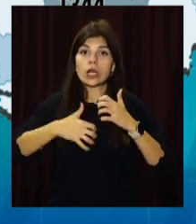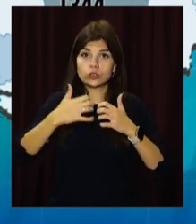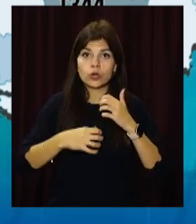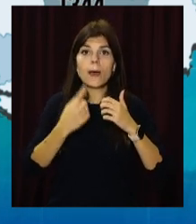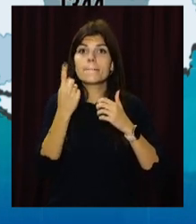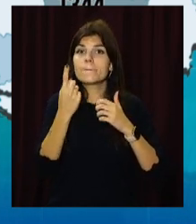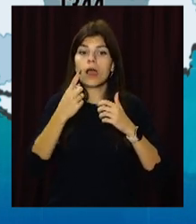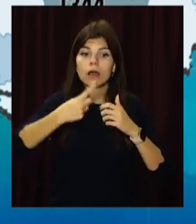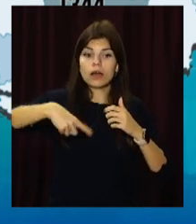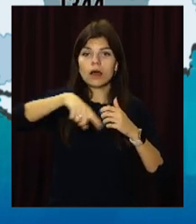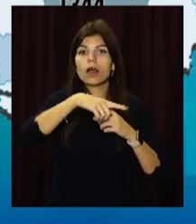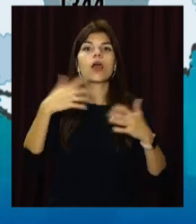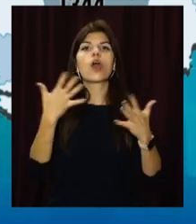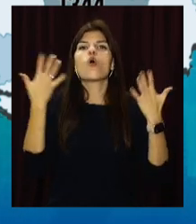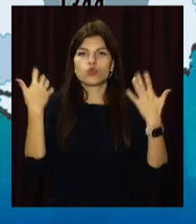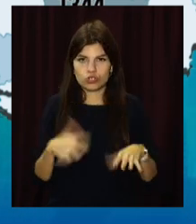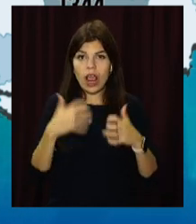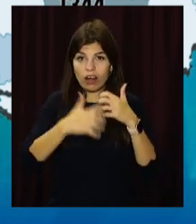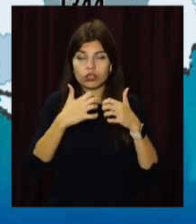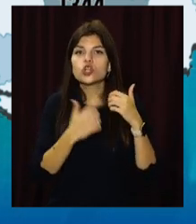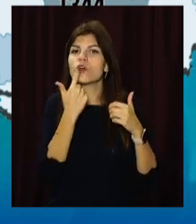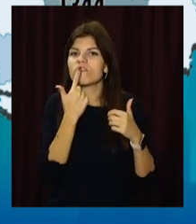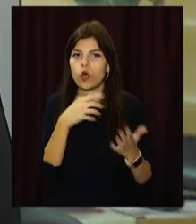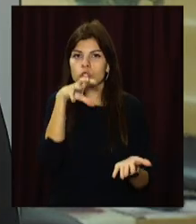перший регіон, який уже в червоній карантинній зоні.